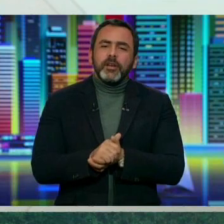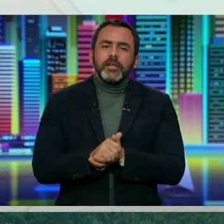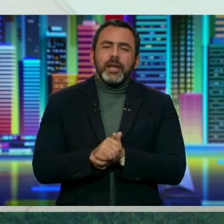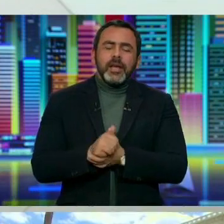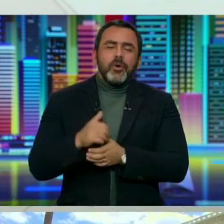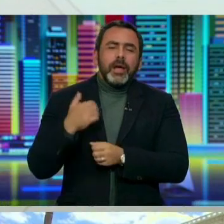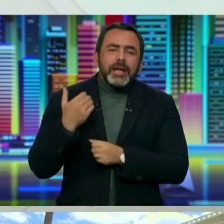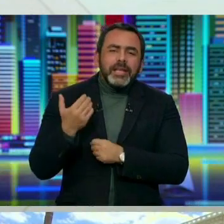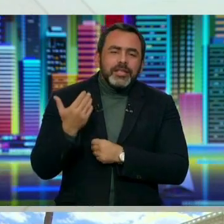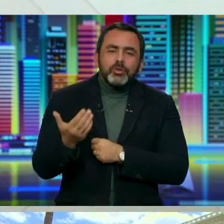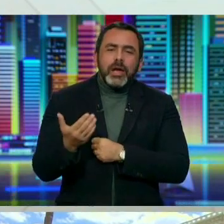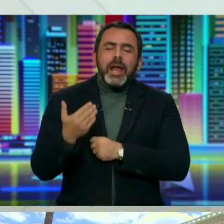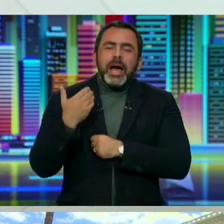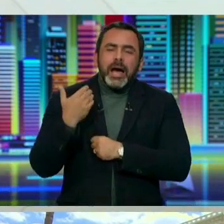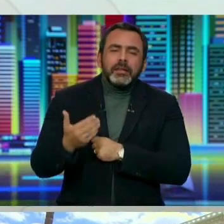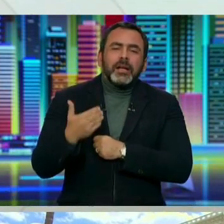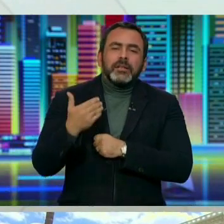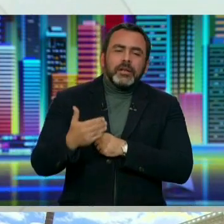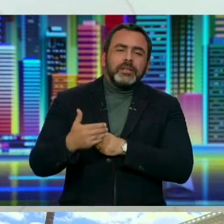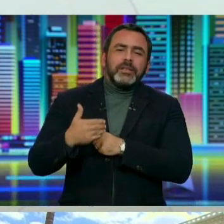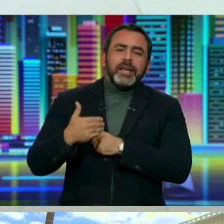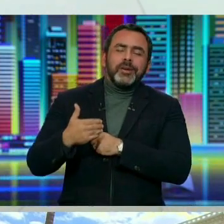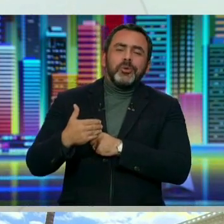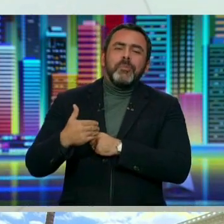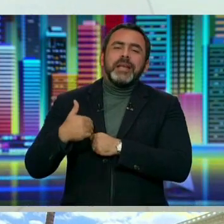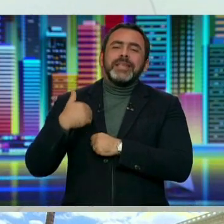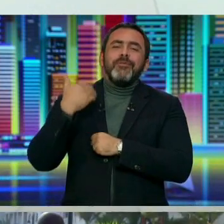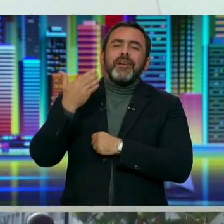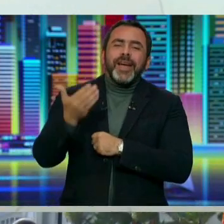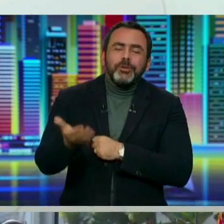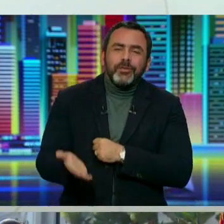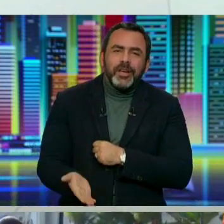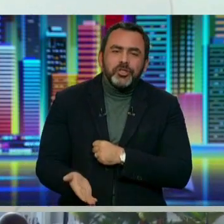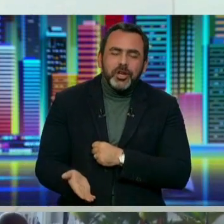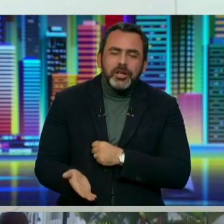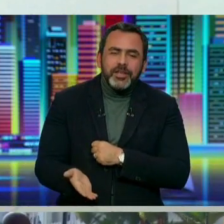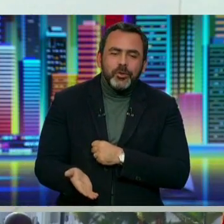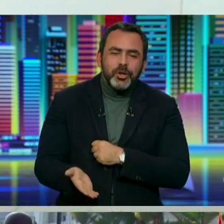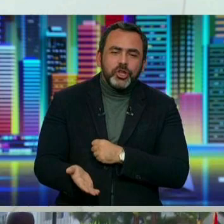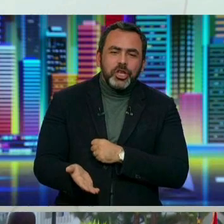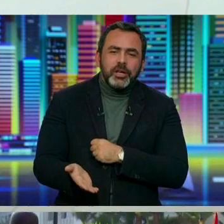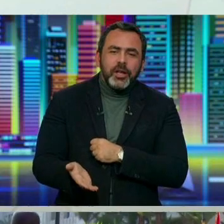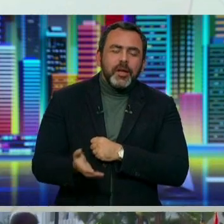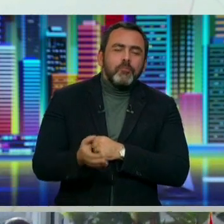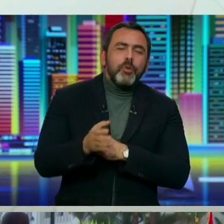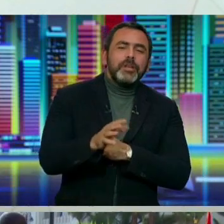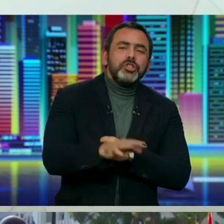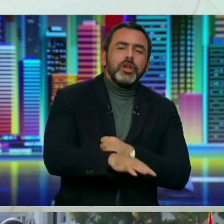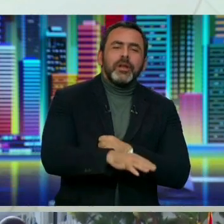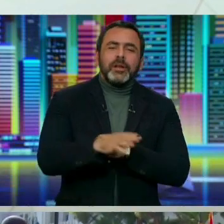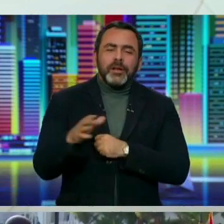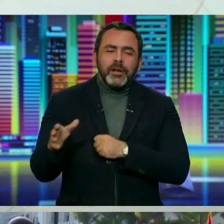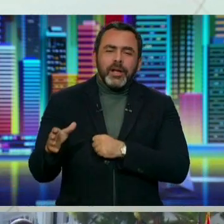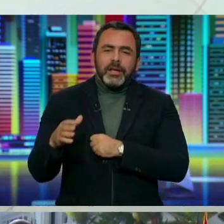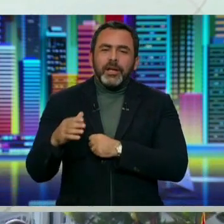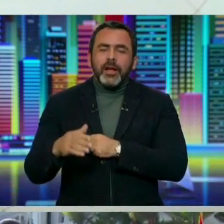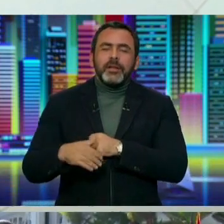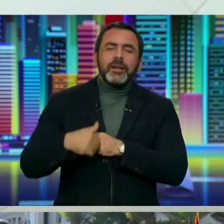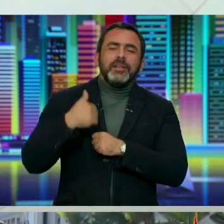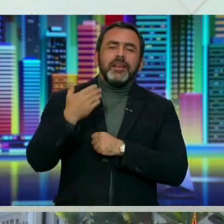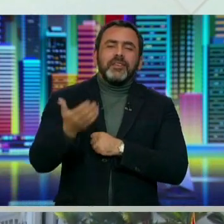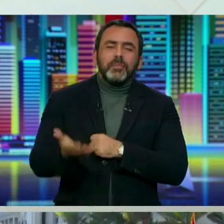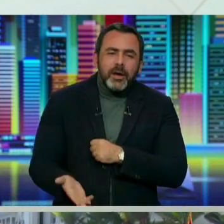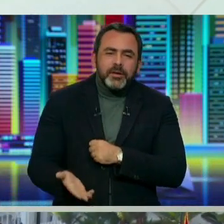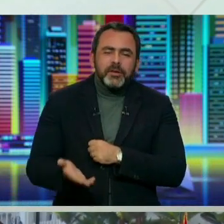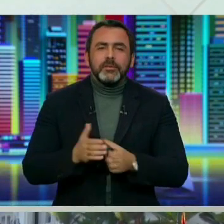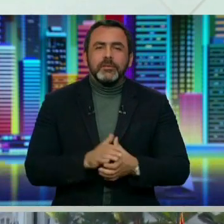في إفريقيا. وهنا يجي السؤال، هل تعتقد أنه ما سوف يحدث في 2022 مبشرا إلى